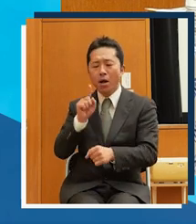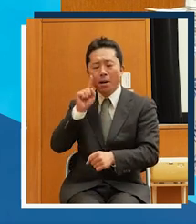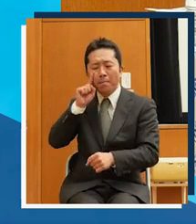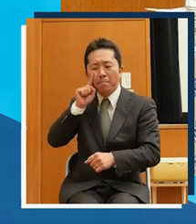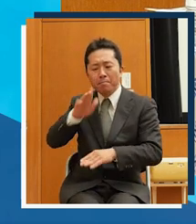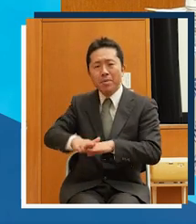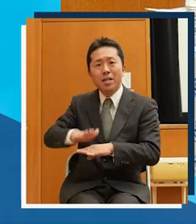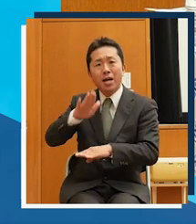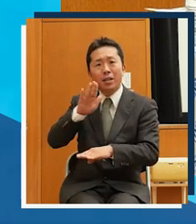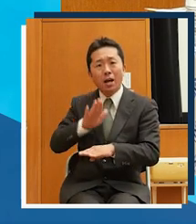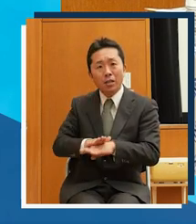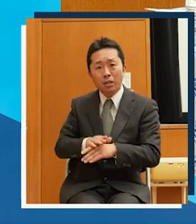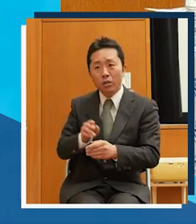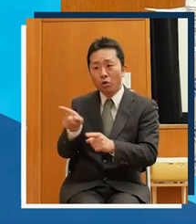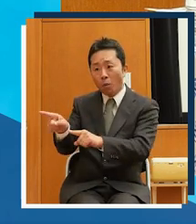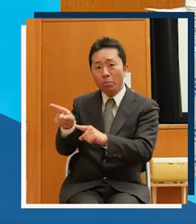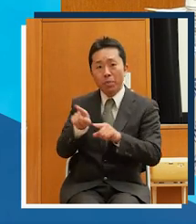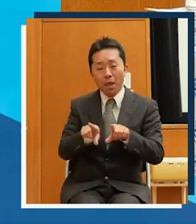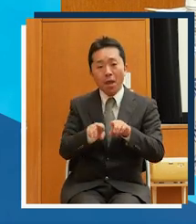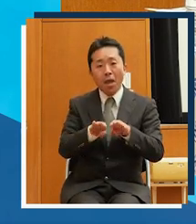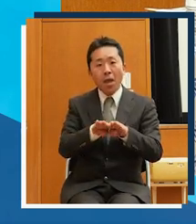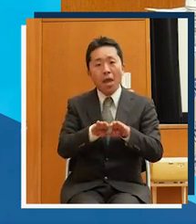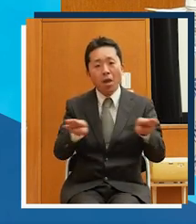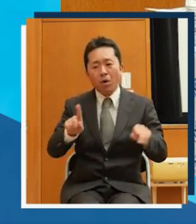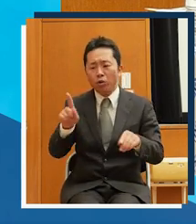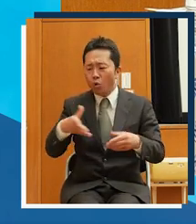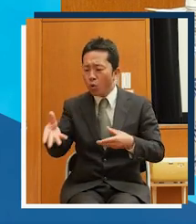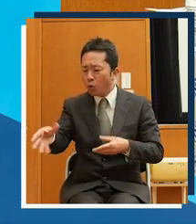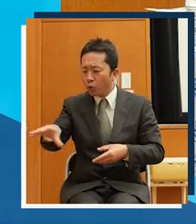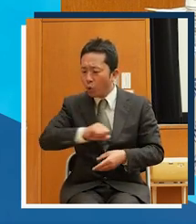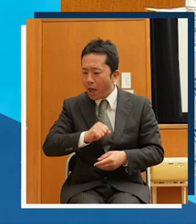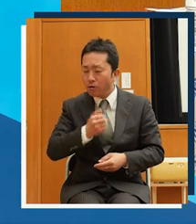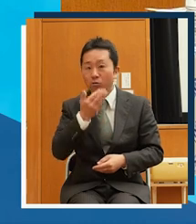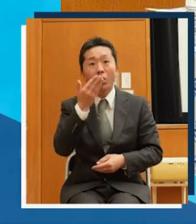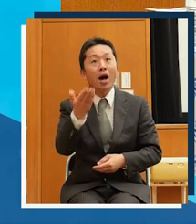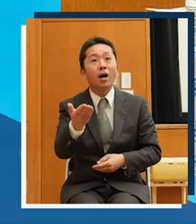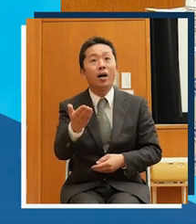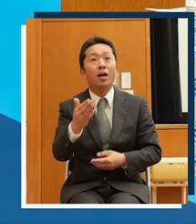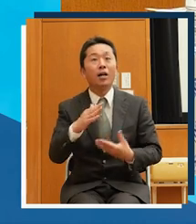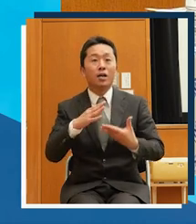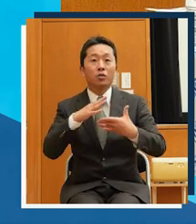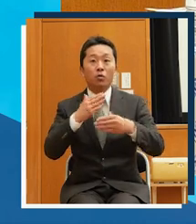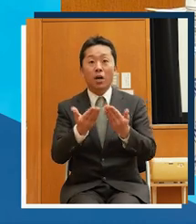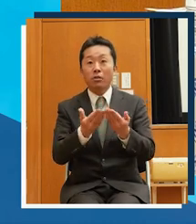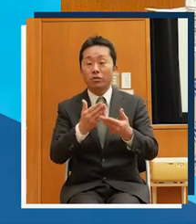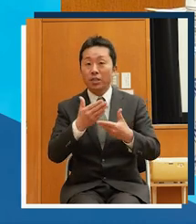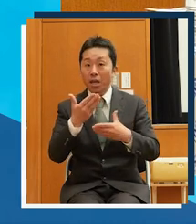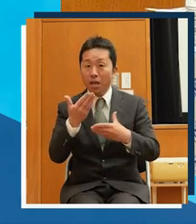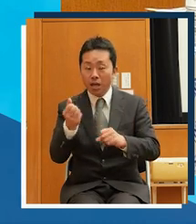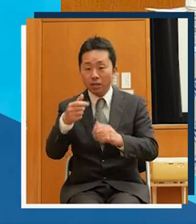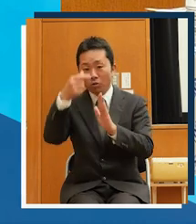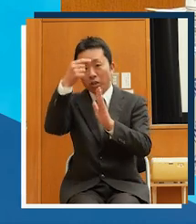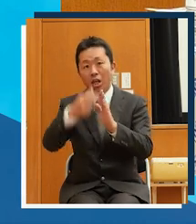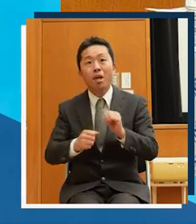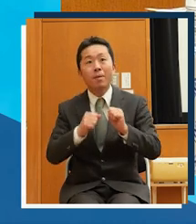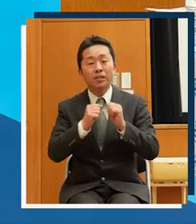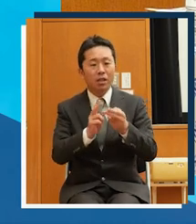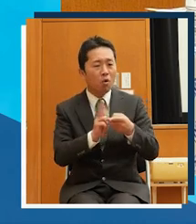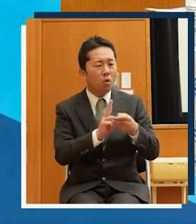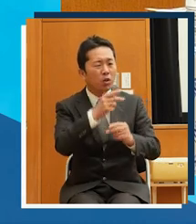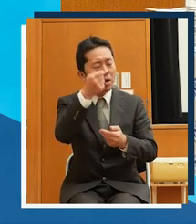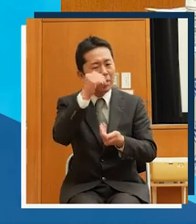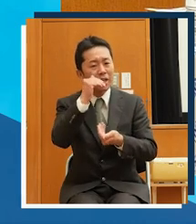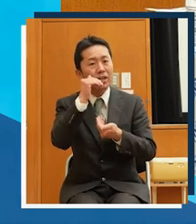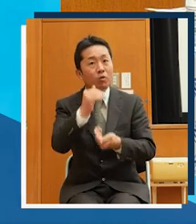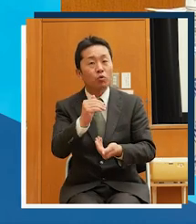どう捉えるかということをこの学生さんたちが2年生の学生さんたちがこのこともテーマにしながら沖縄で学んできた